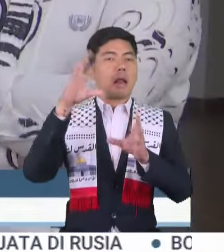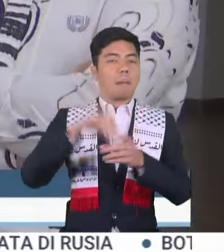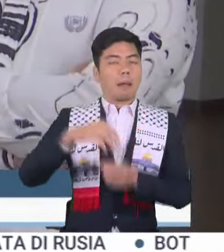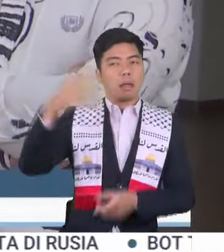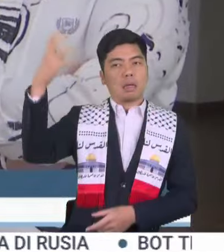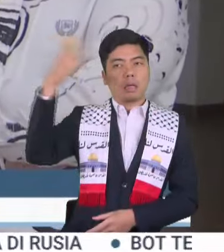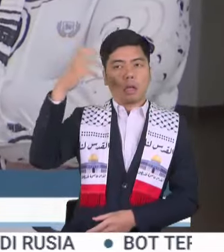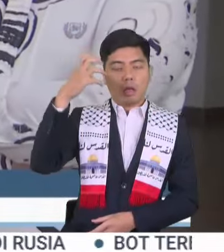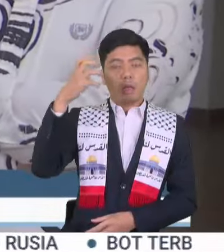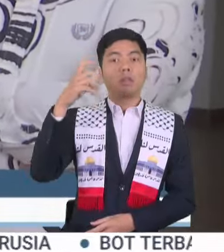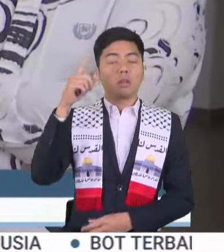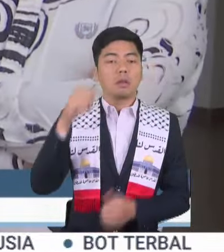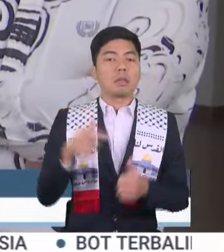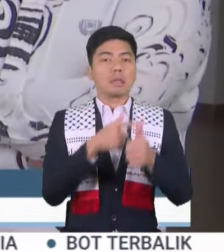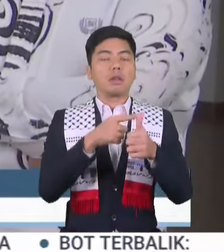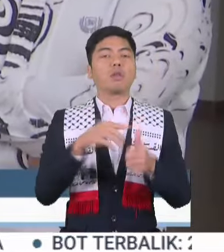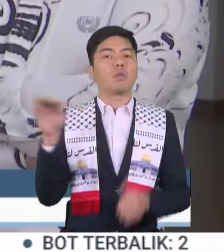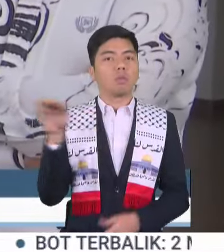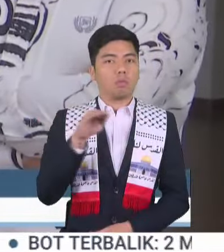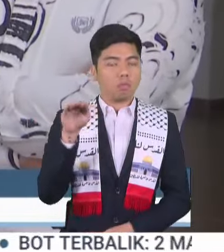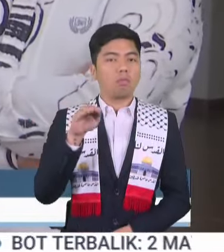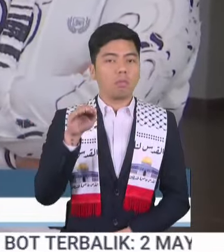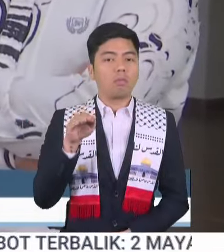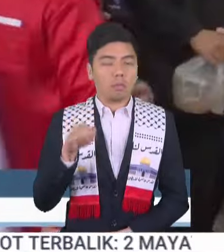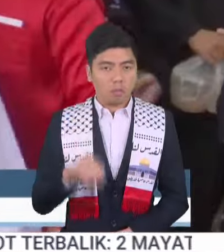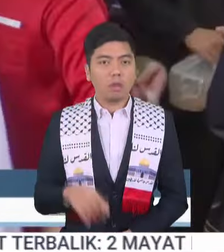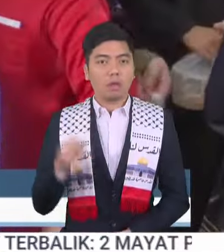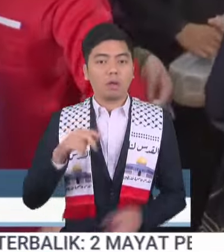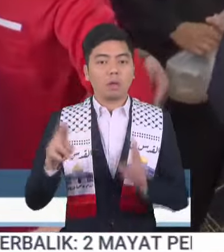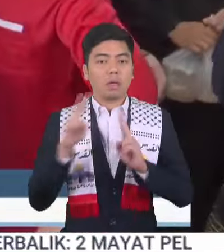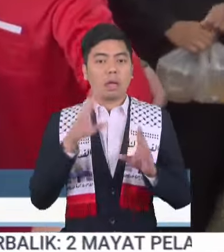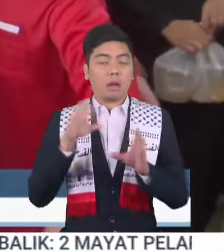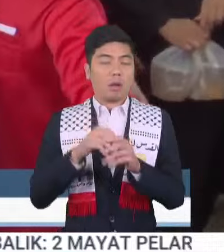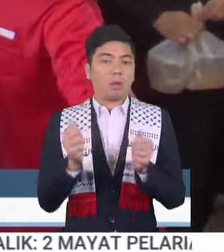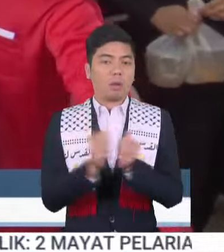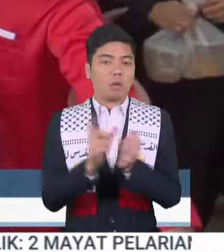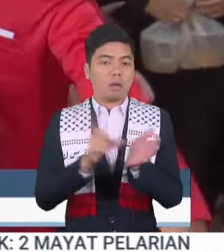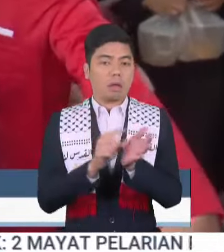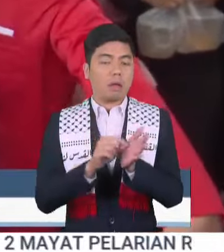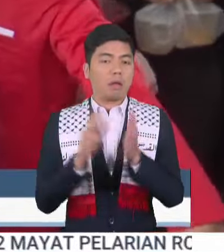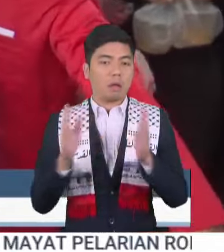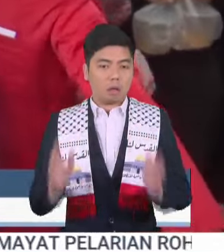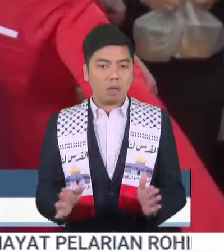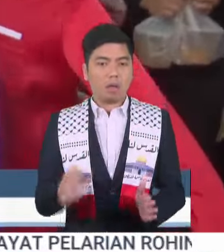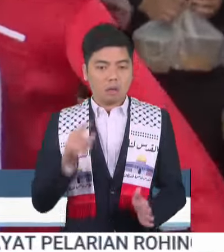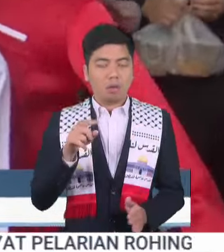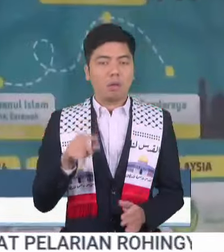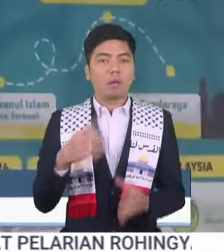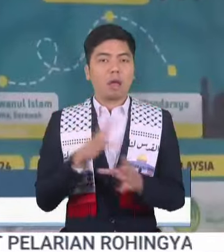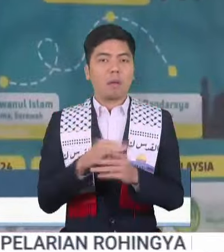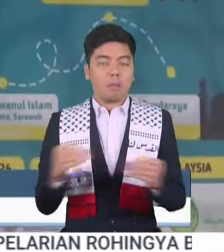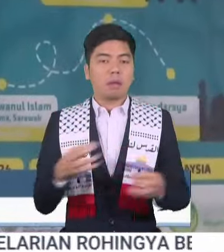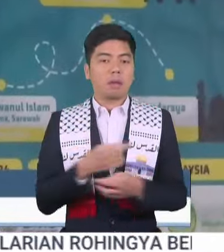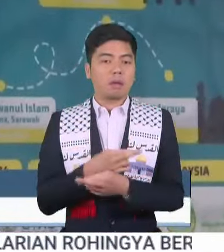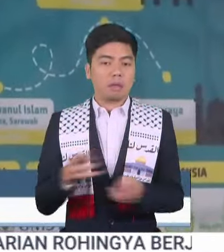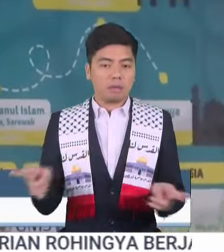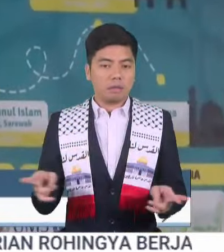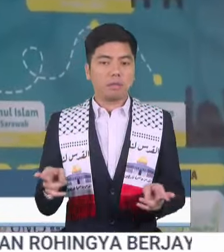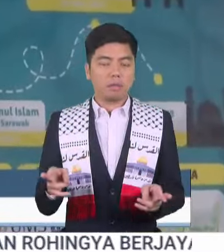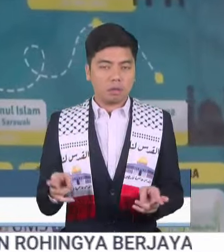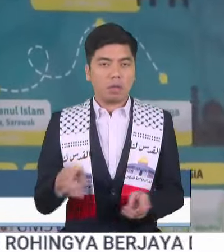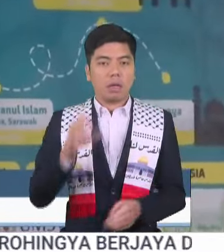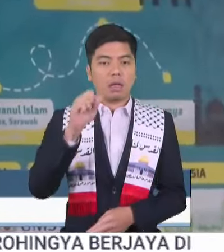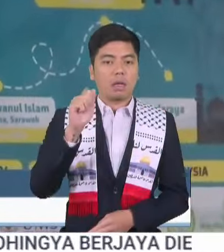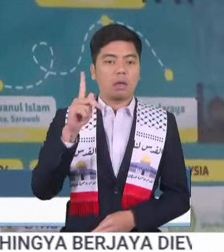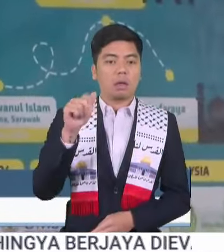terutama melibatkan ular berbisa. Beliau berkata demikian kepada pemberita selesai majlis beta Ramadan Rewang Bubur Pedas